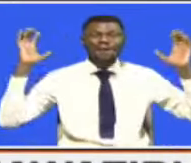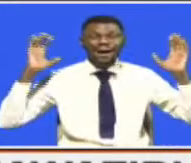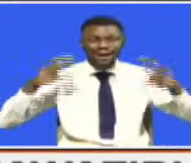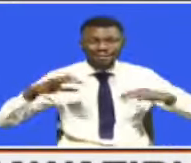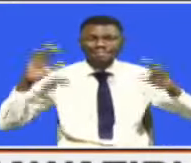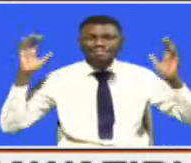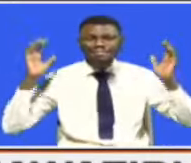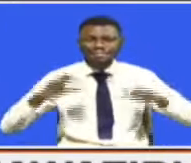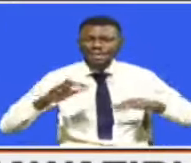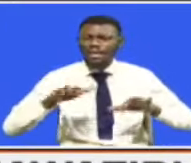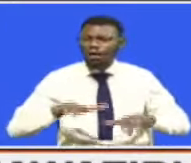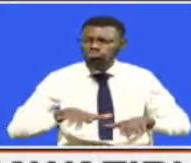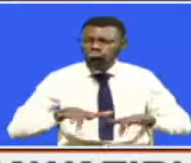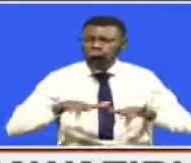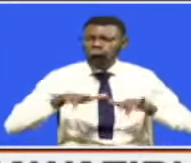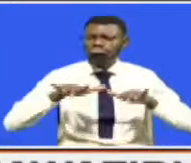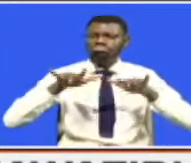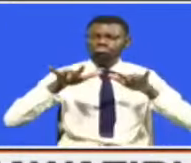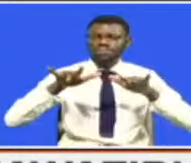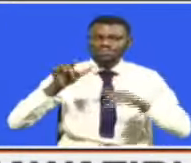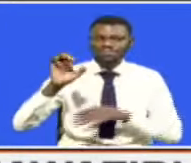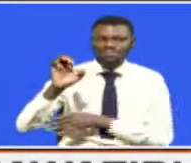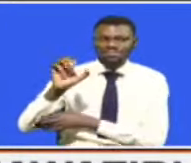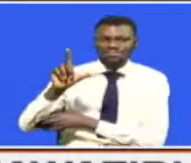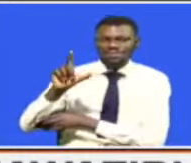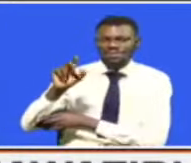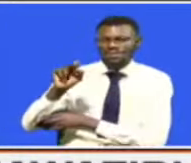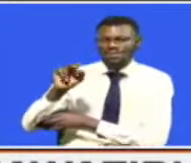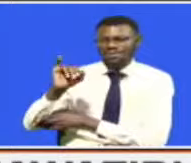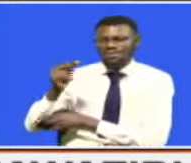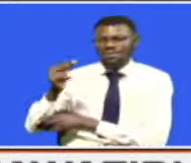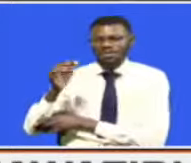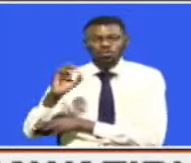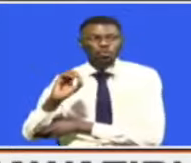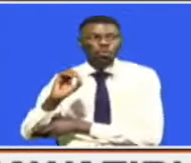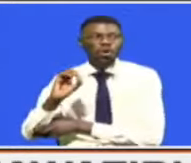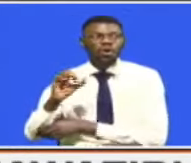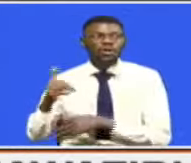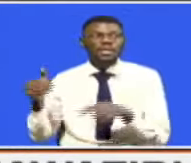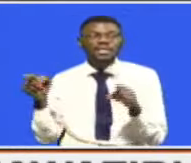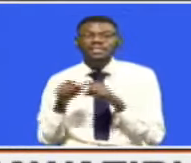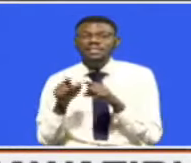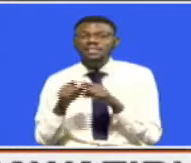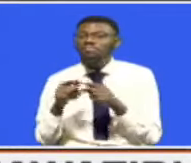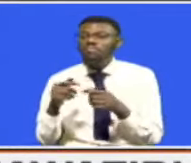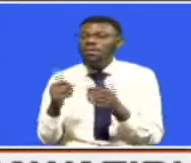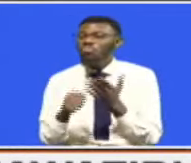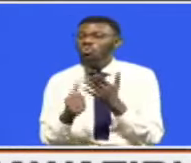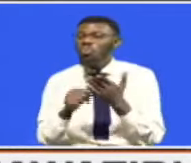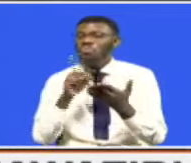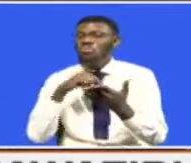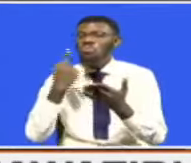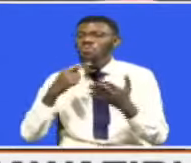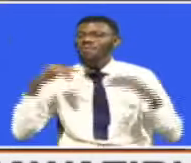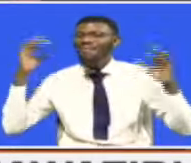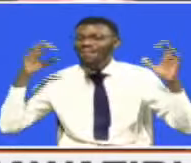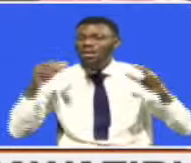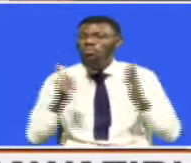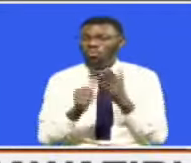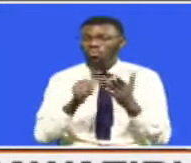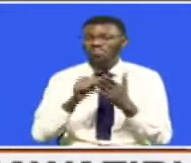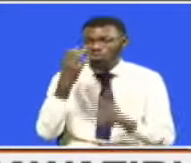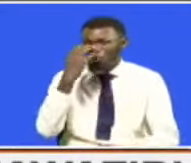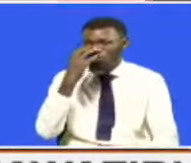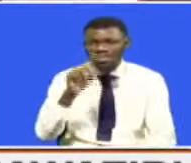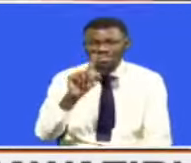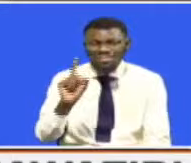mafuriko ile tunaita El Nino. Hata hiyo El Nino mtasema ni William Ruto ameleta jameni. Yeye